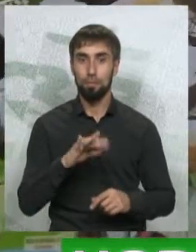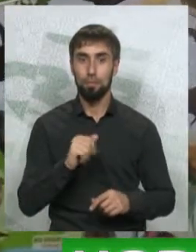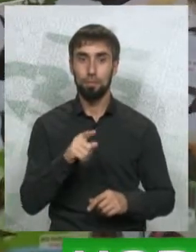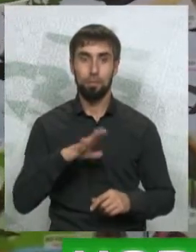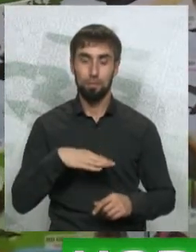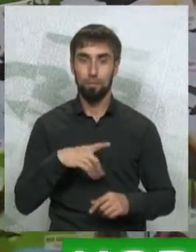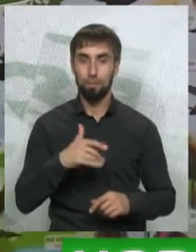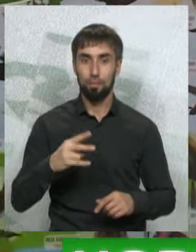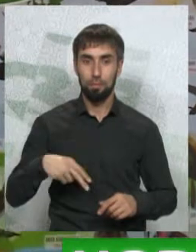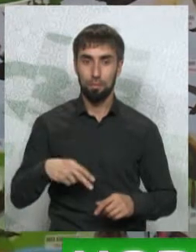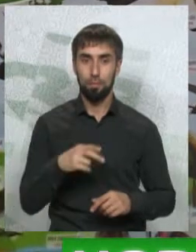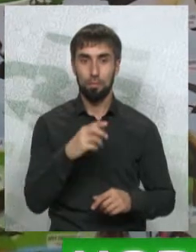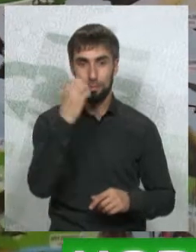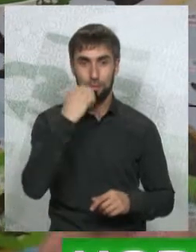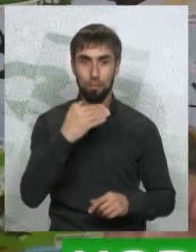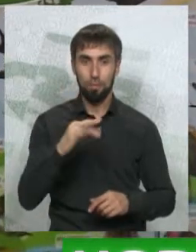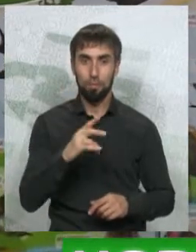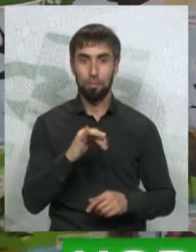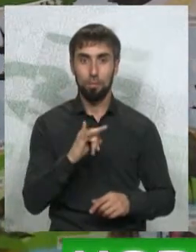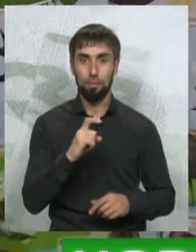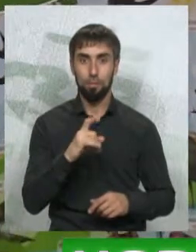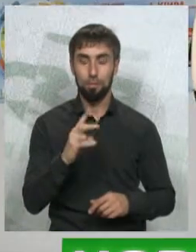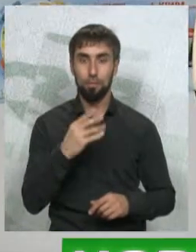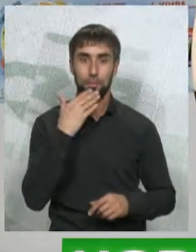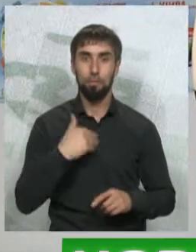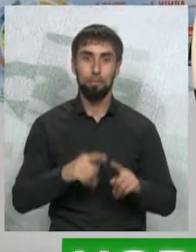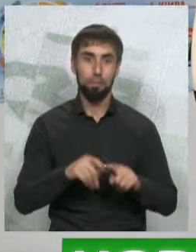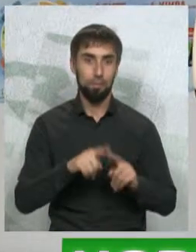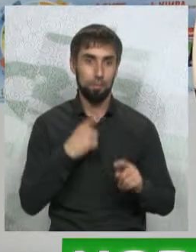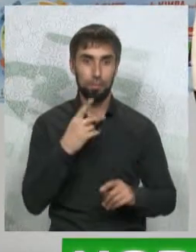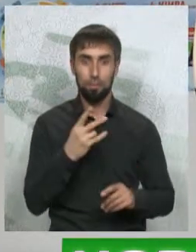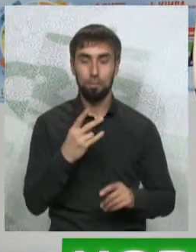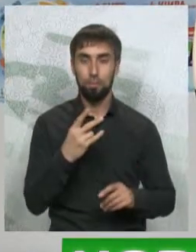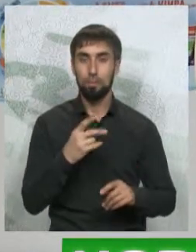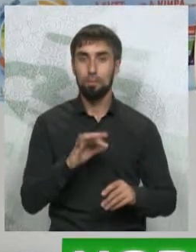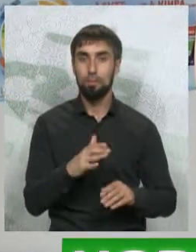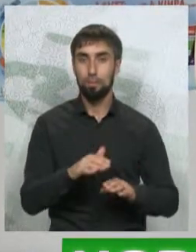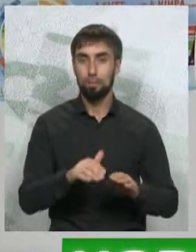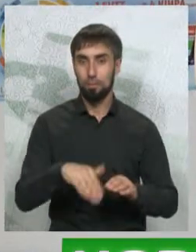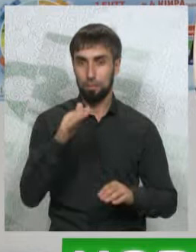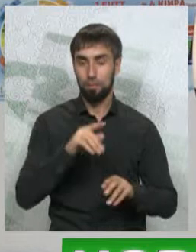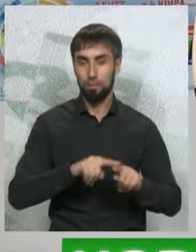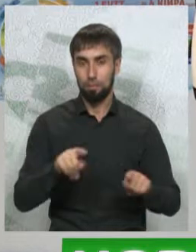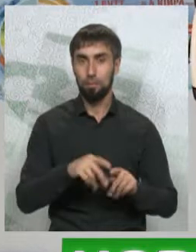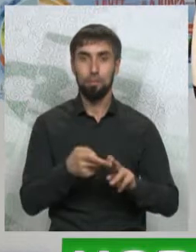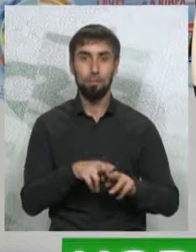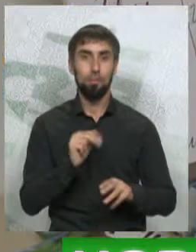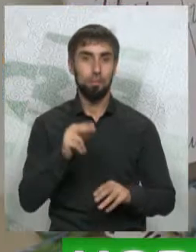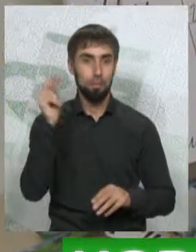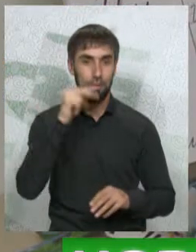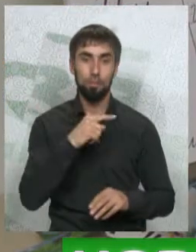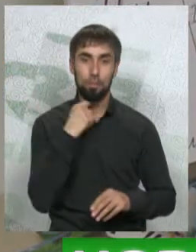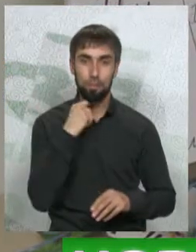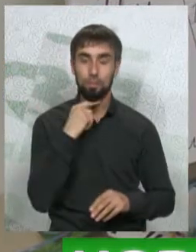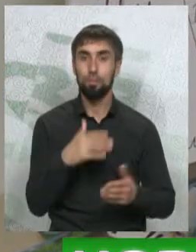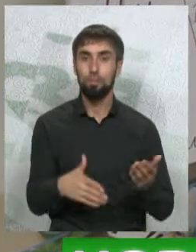подхватил гендиректор благотворительного фонда «Ихсан». Любовь к родному языку нужно прививать с детства, считает он, потому как изучение